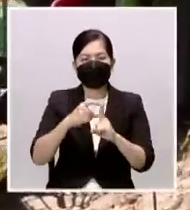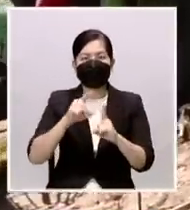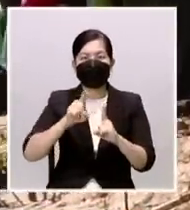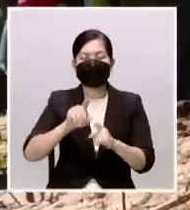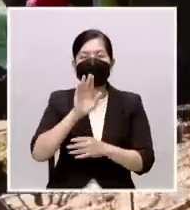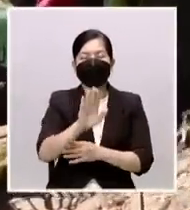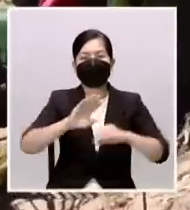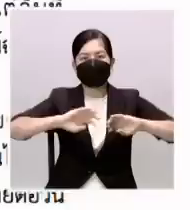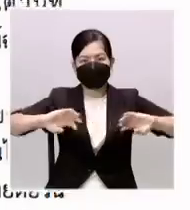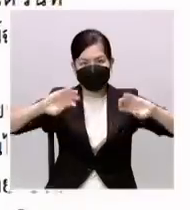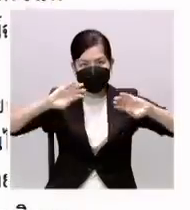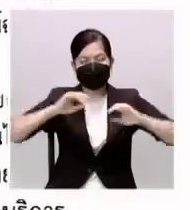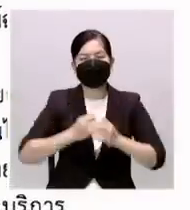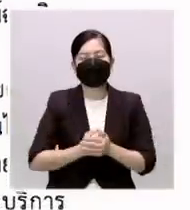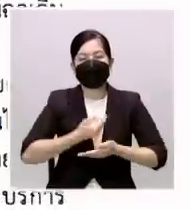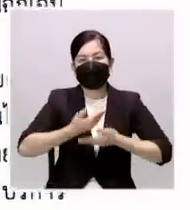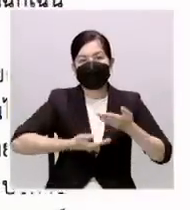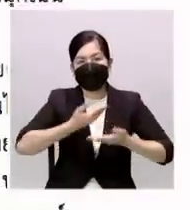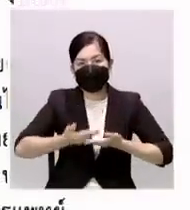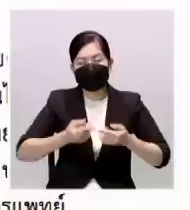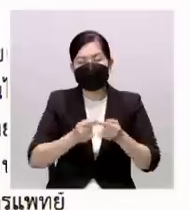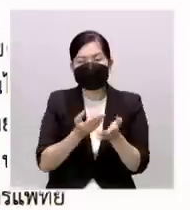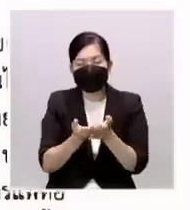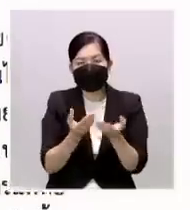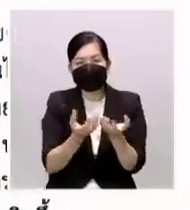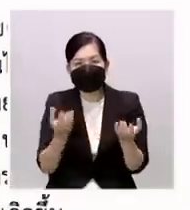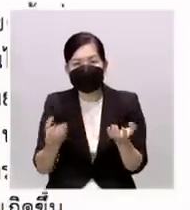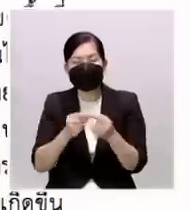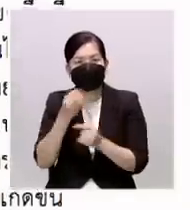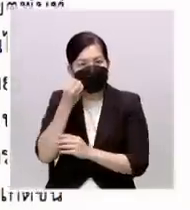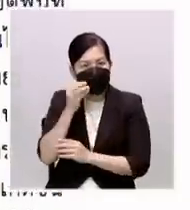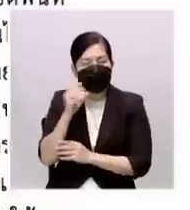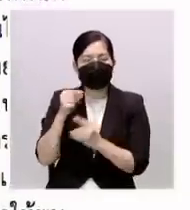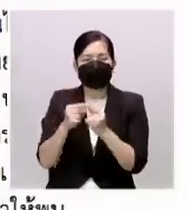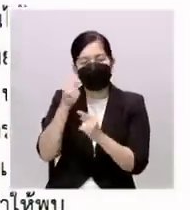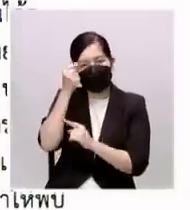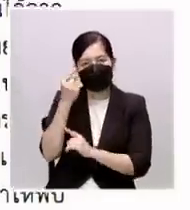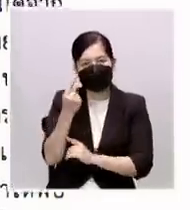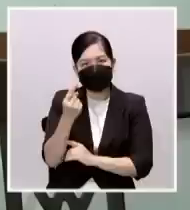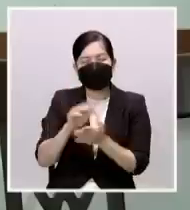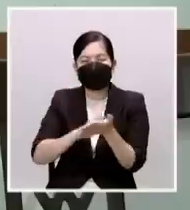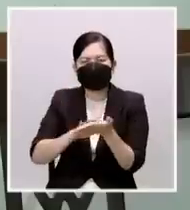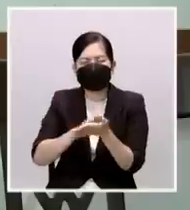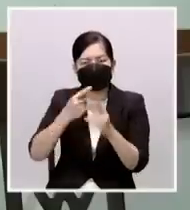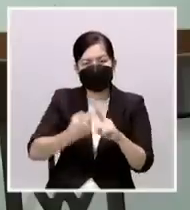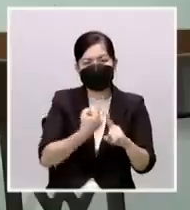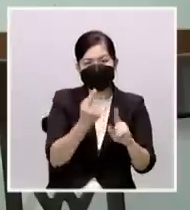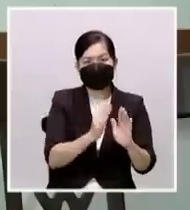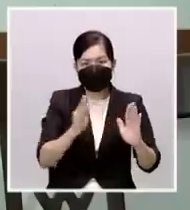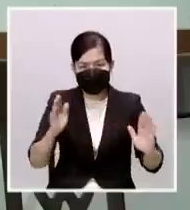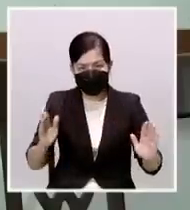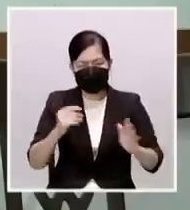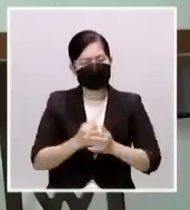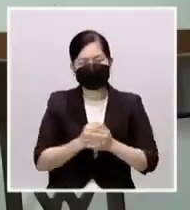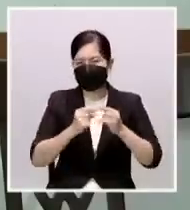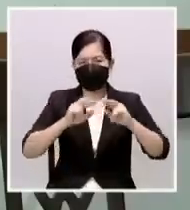จำหน่ายอาหารและเครื่องดื่มเฉพาะนำกลับบริโภคที่บ้านเท่านั้นเป็นเวลา1เดือนแน่นอนเรื่องนี้ก็ร้อนไปถึงผู้ประกอบการร้านอ